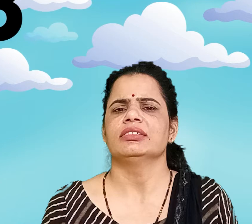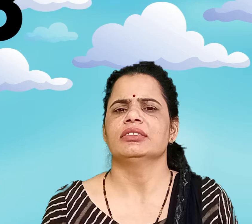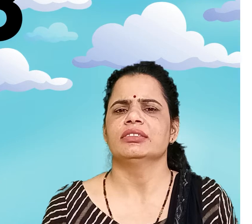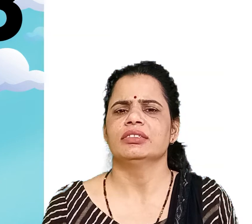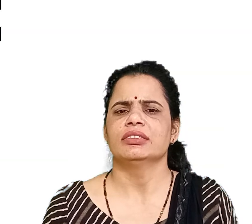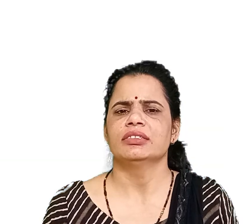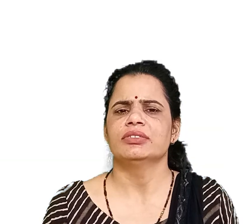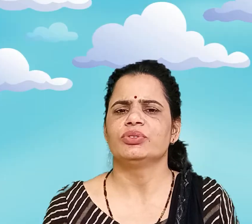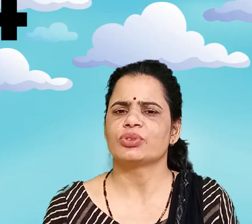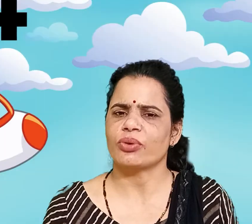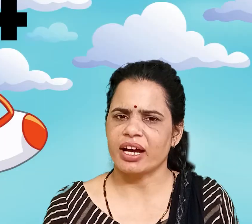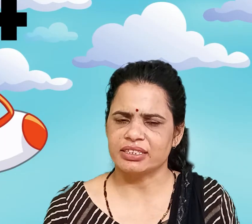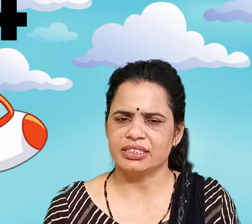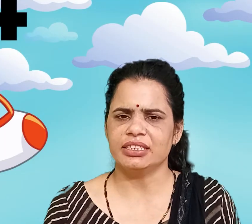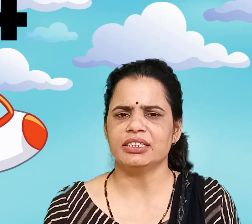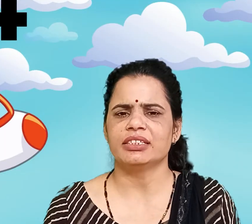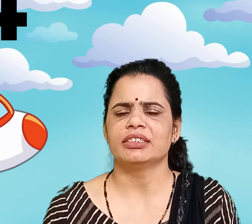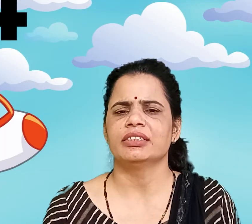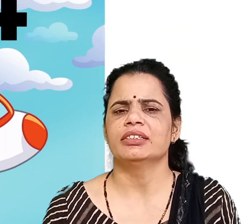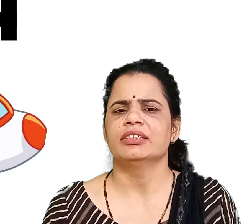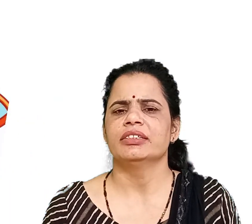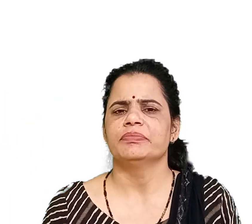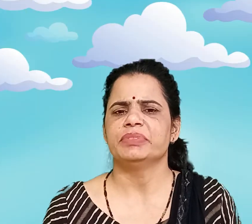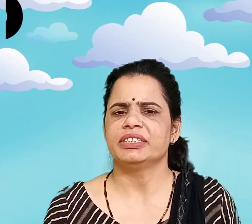83, 84,